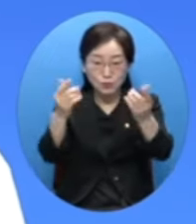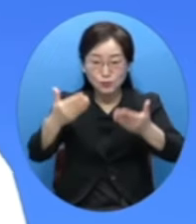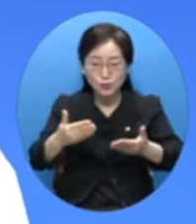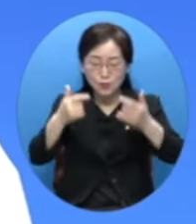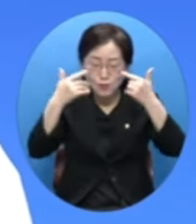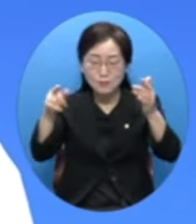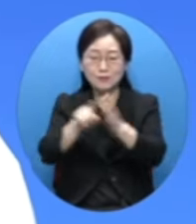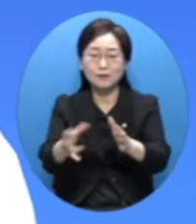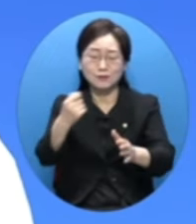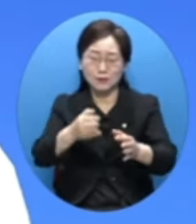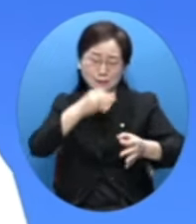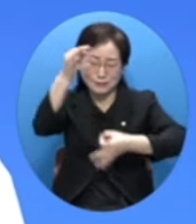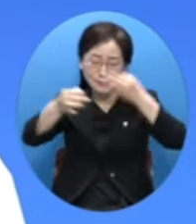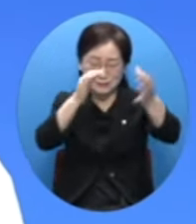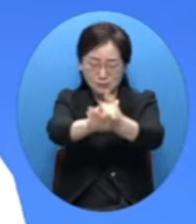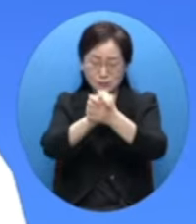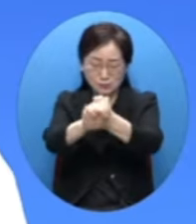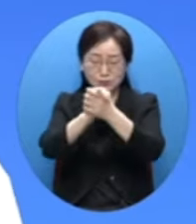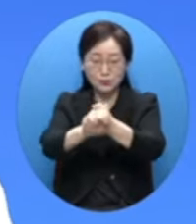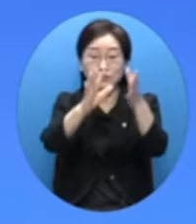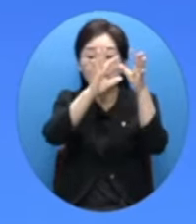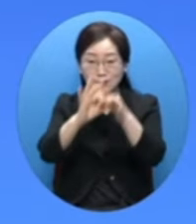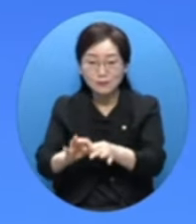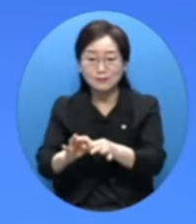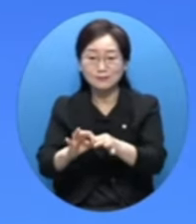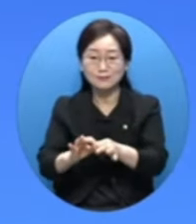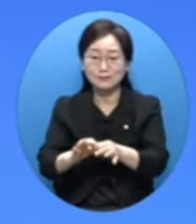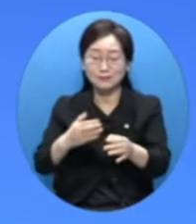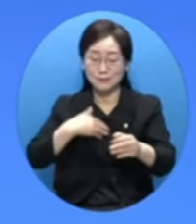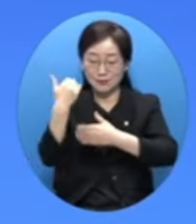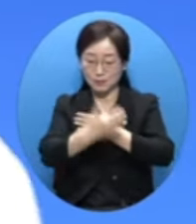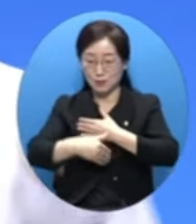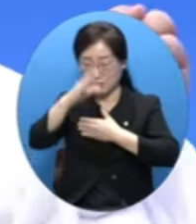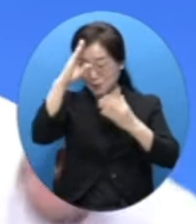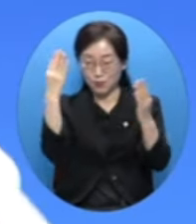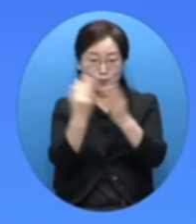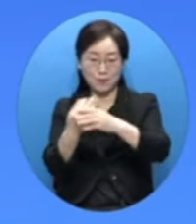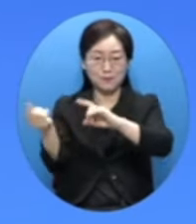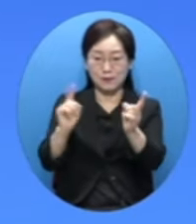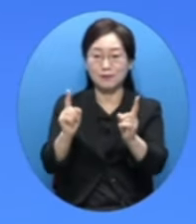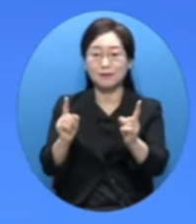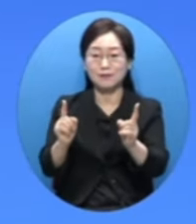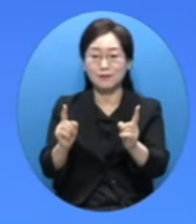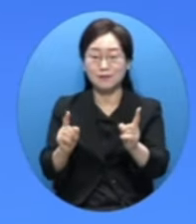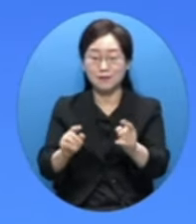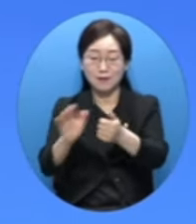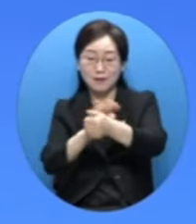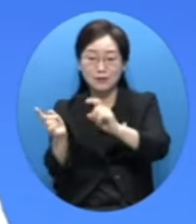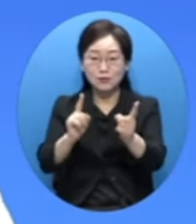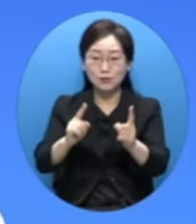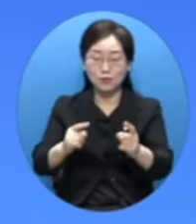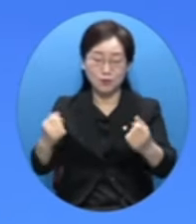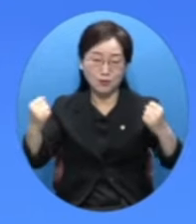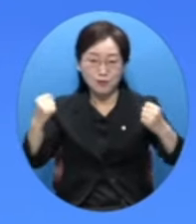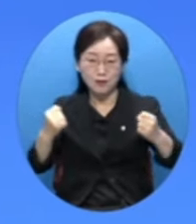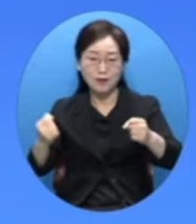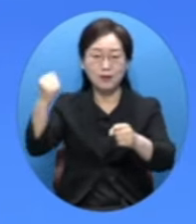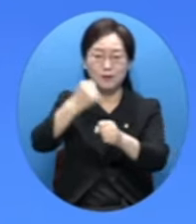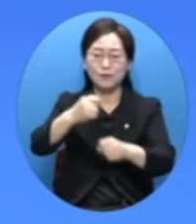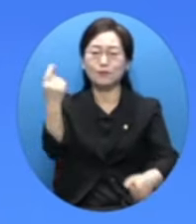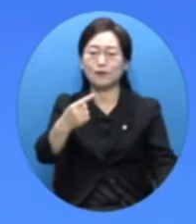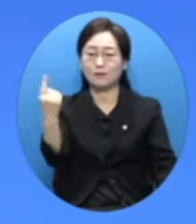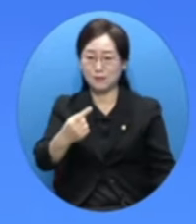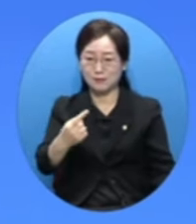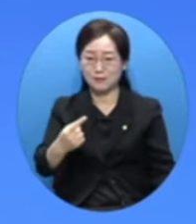갖고 부르짖어 기도하고 또 기도하고 또 기도할 때 내 몸에서 병이 떠나가는 것입니다. 치료와 건강과 회복이 임하게 되는